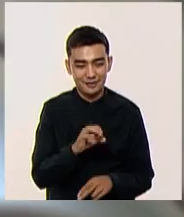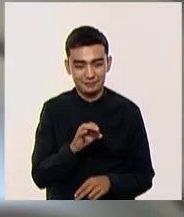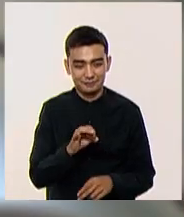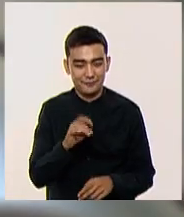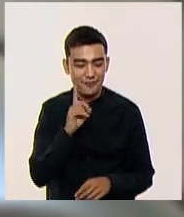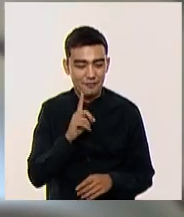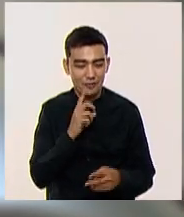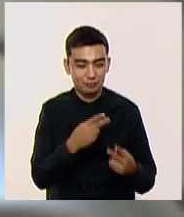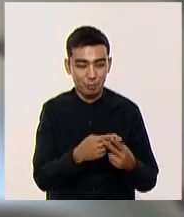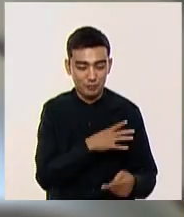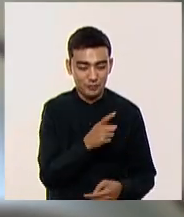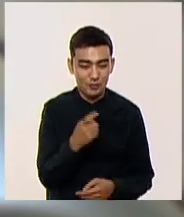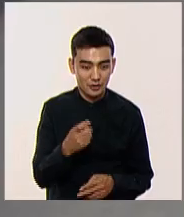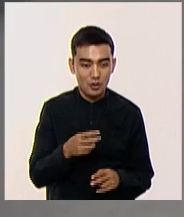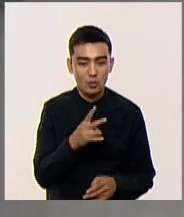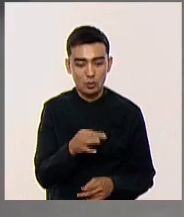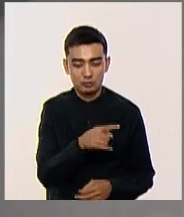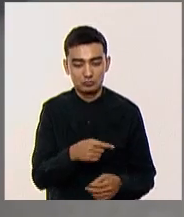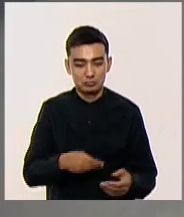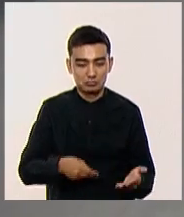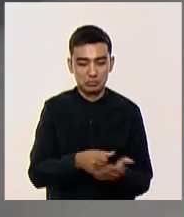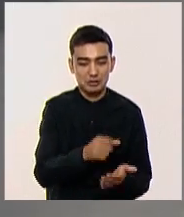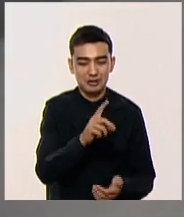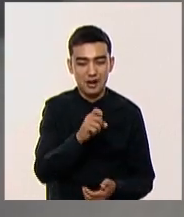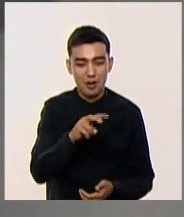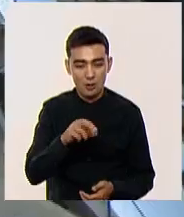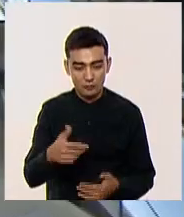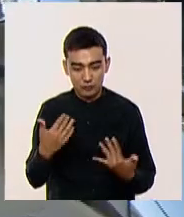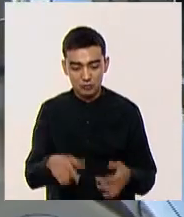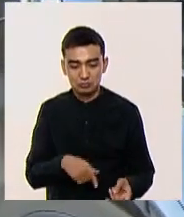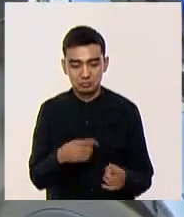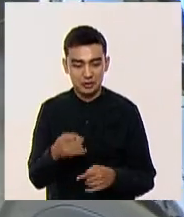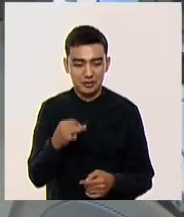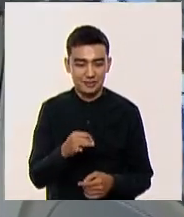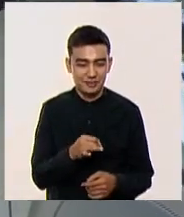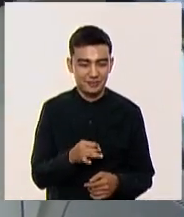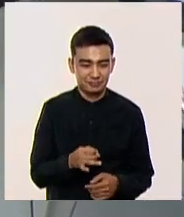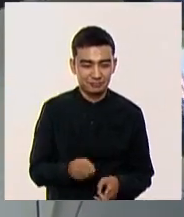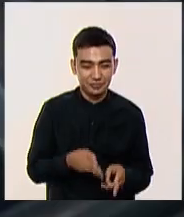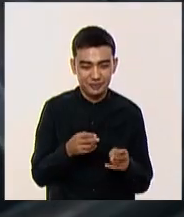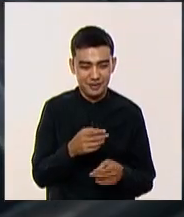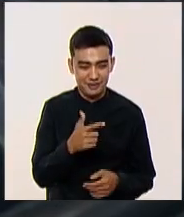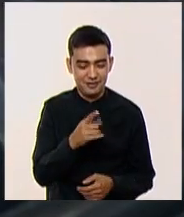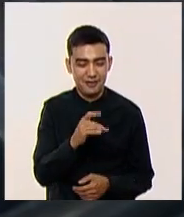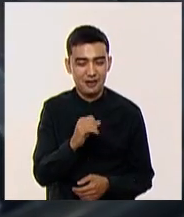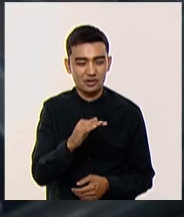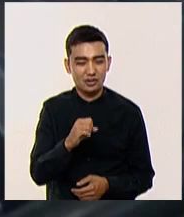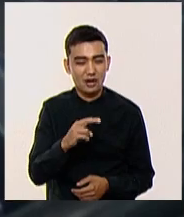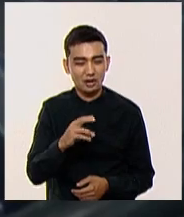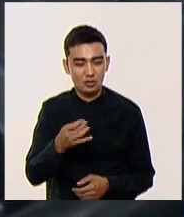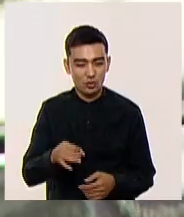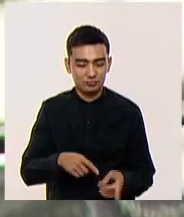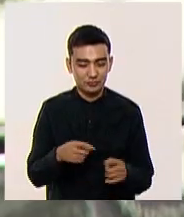временного содержания. Но оттуда он вышел под залог. А дело якобы переквалифицировали из уголовного в гражданско-правовое. В